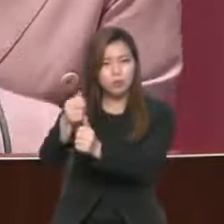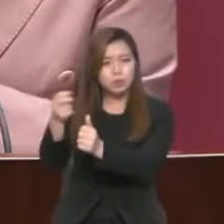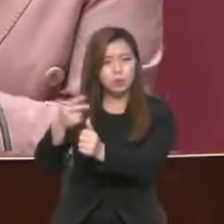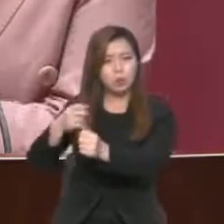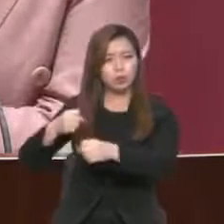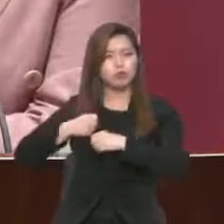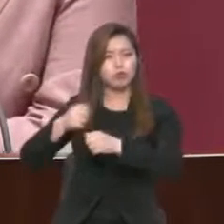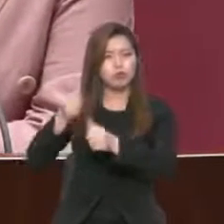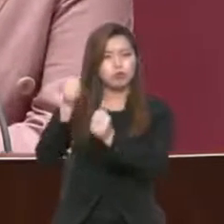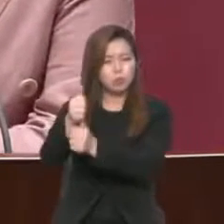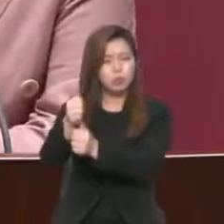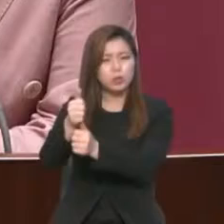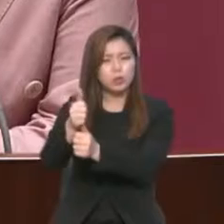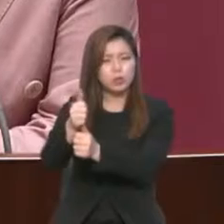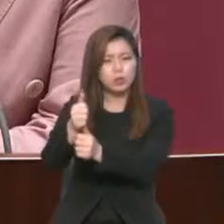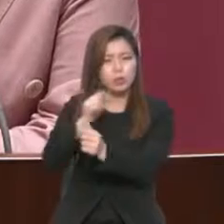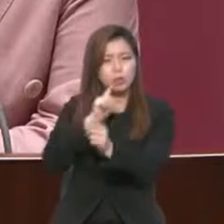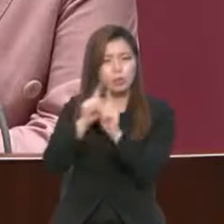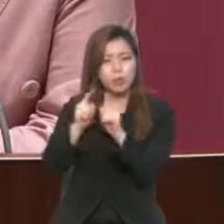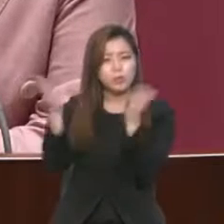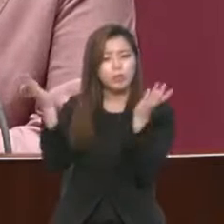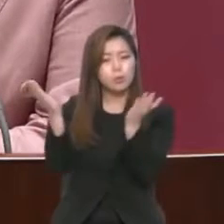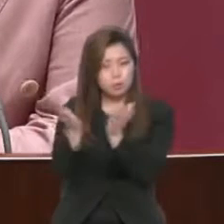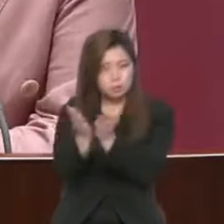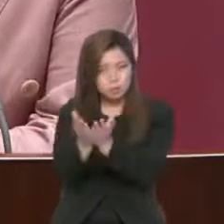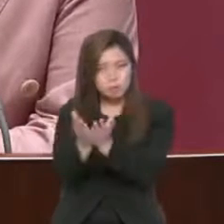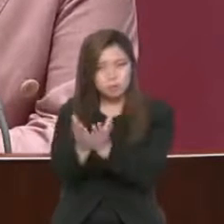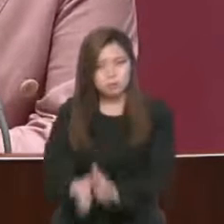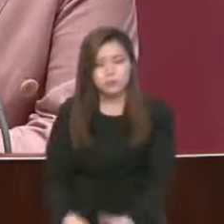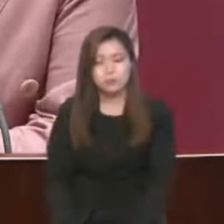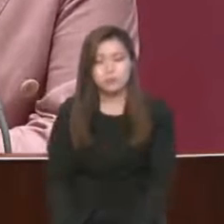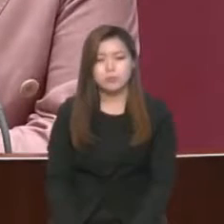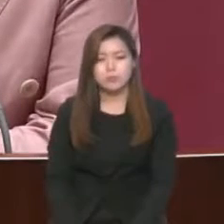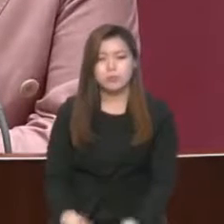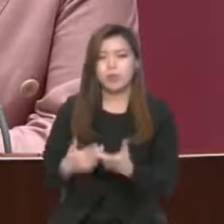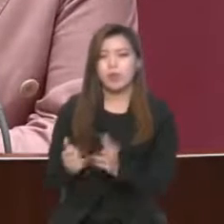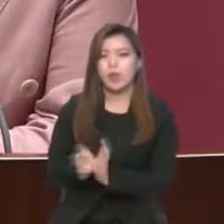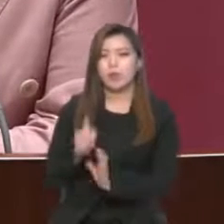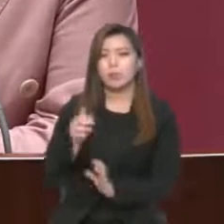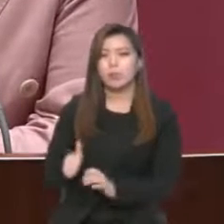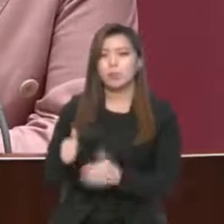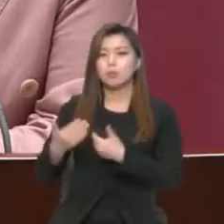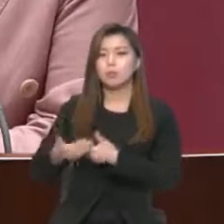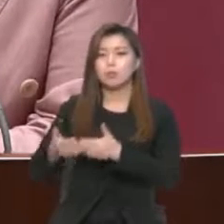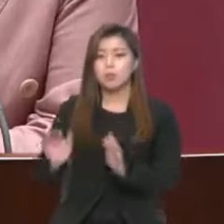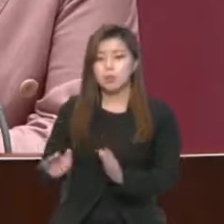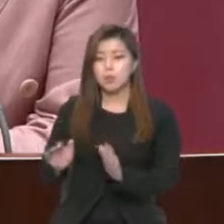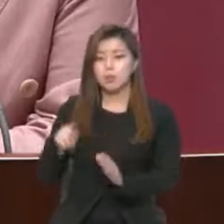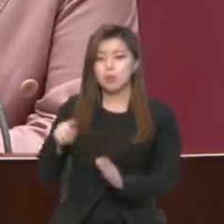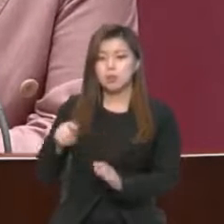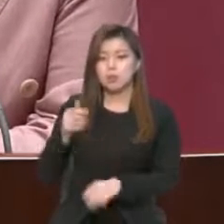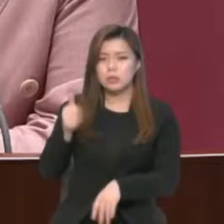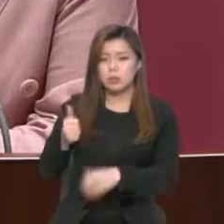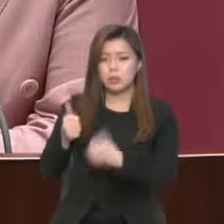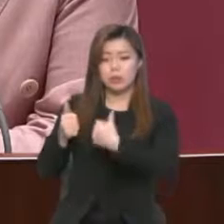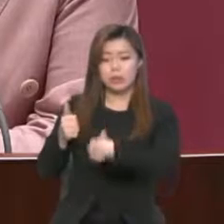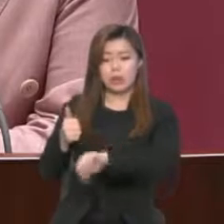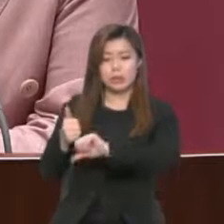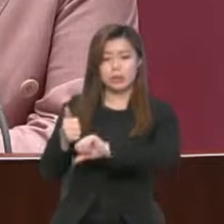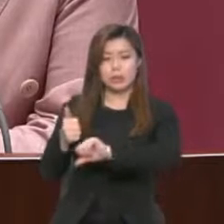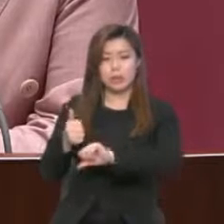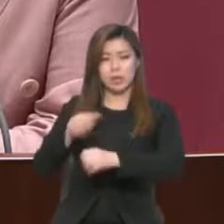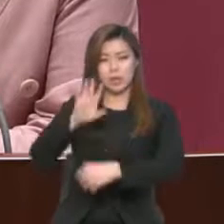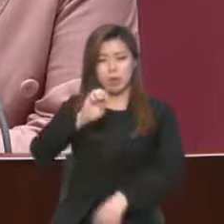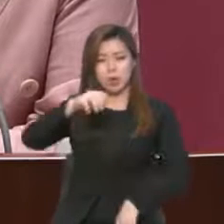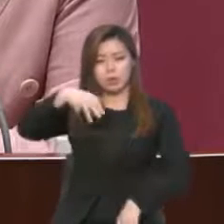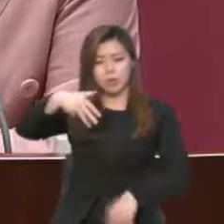군사보좌관의 증언이 일치합니다. 이들은 당 대표실로부터 장관님 아들을 평창올림픽